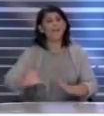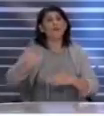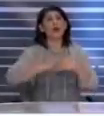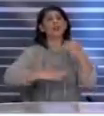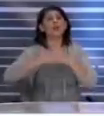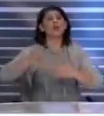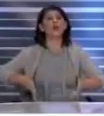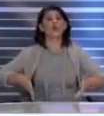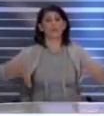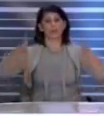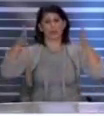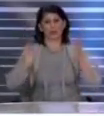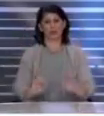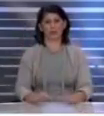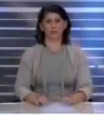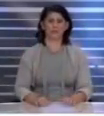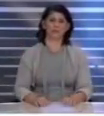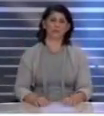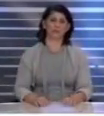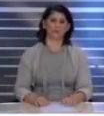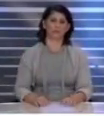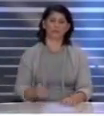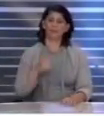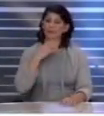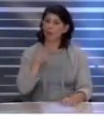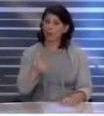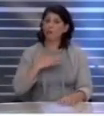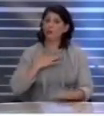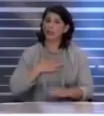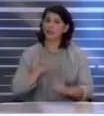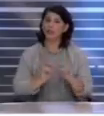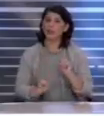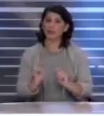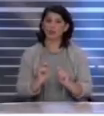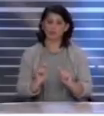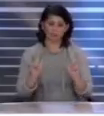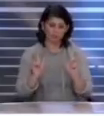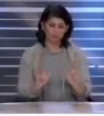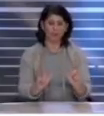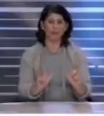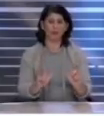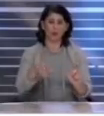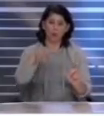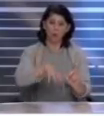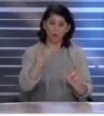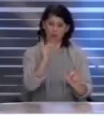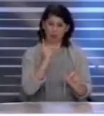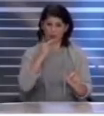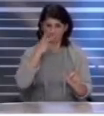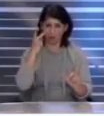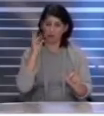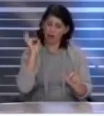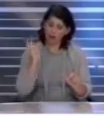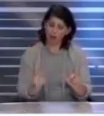οικοδομήματος. Γι' αυτό και θέλησε να δημιουργηθεί ένας ασφαλής χώρος κοινωνικών δικαιωμάτων ακριβώς για